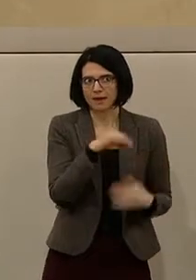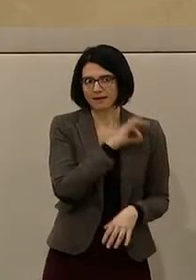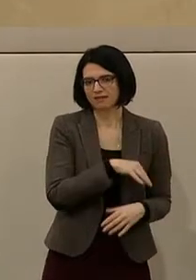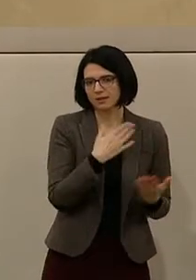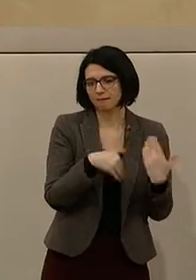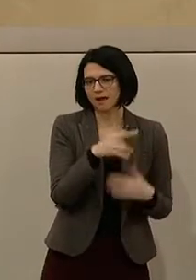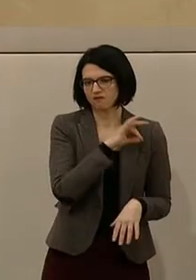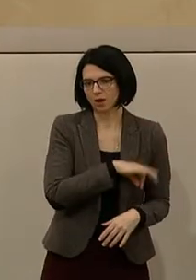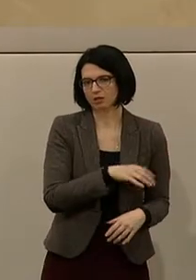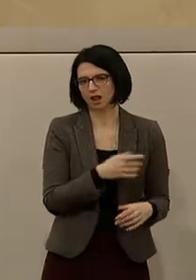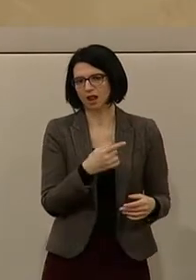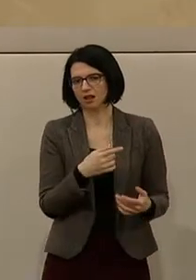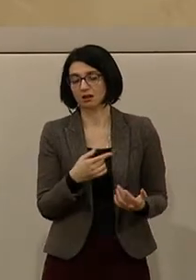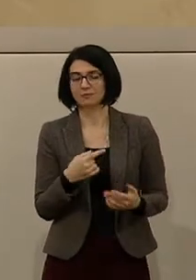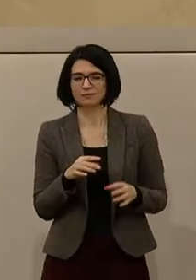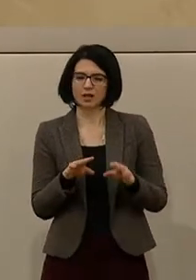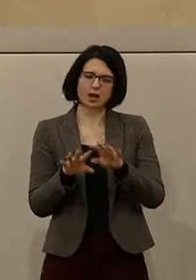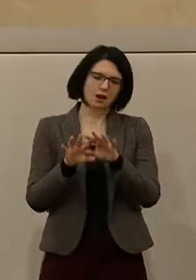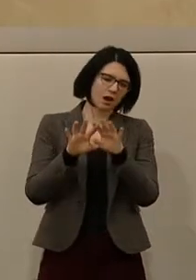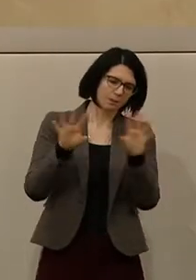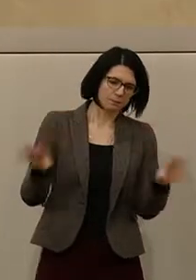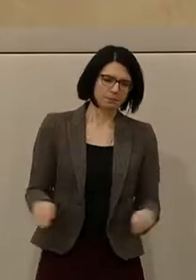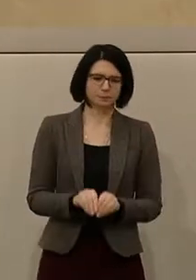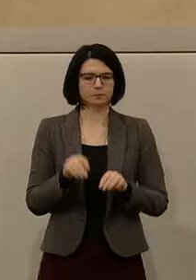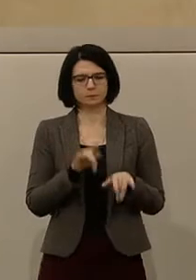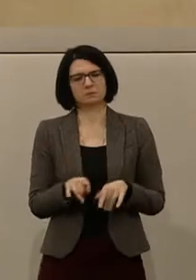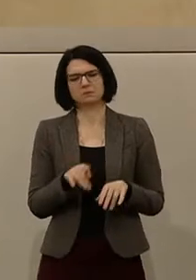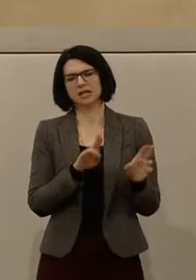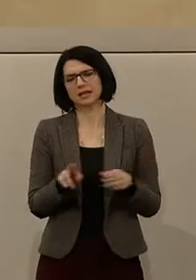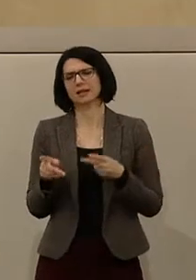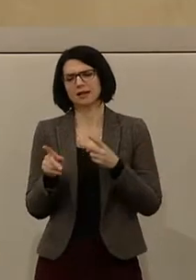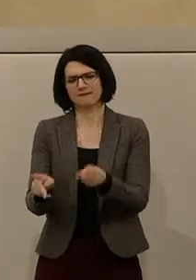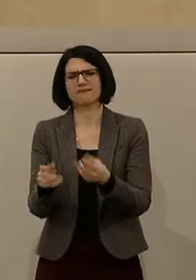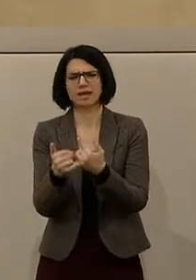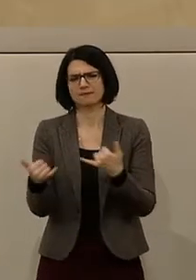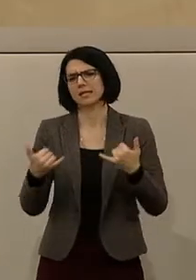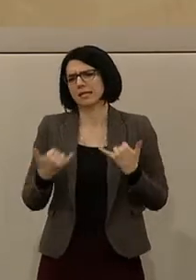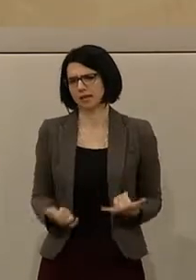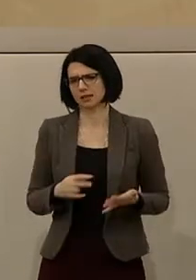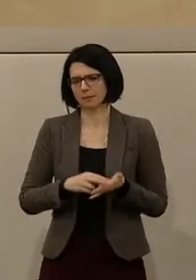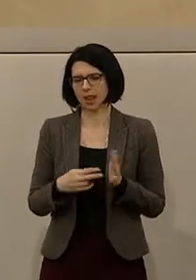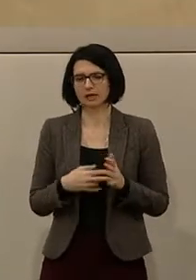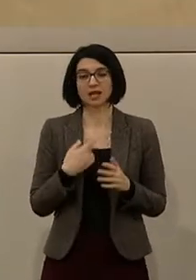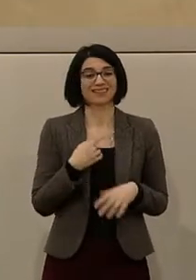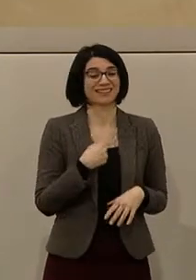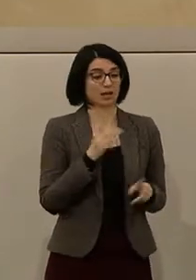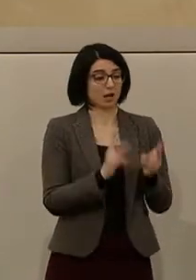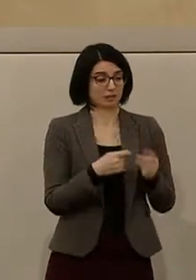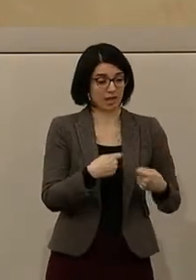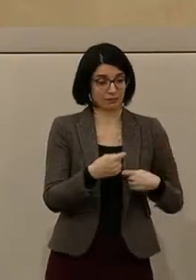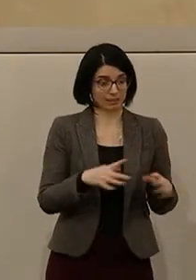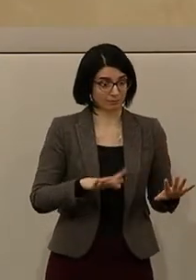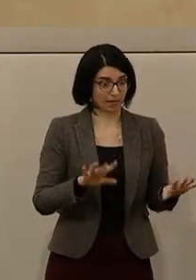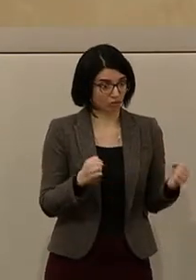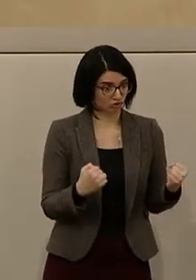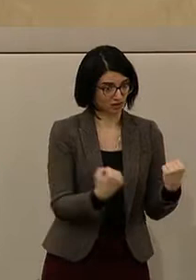nicht erleidet. Also ich glaube, alles in allem sind wir hier auf dem richtigen Weg mit dem, was wir hier geplant haben, Stärkung des Kapitalmarktes und auf